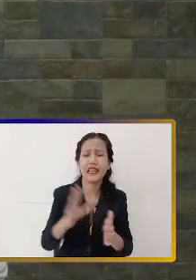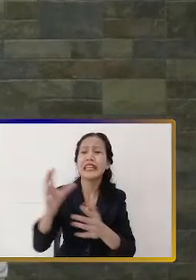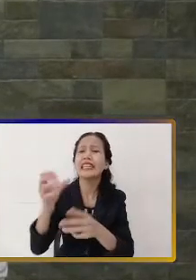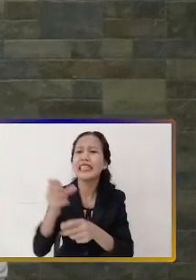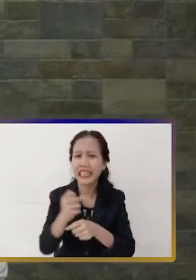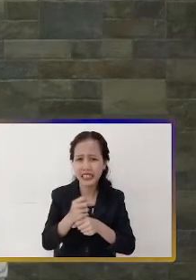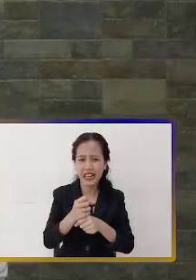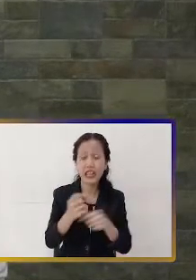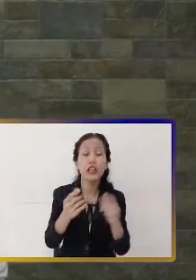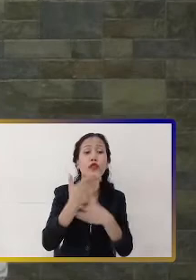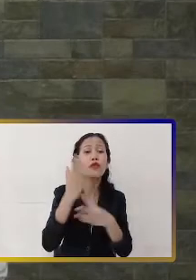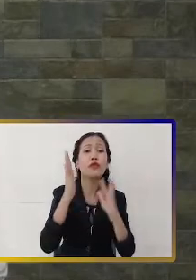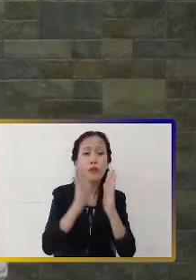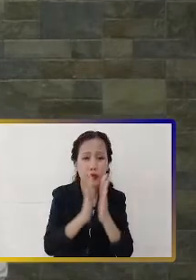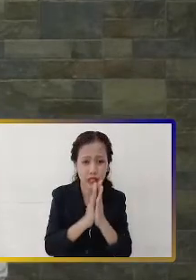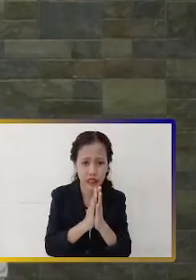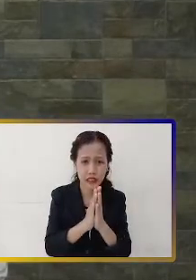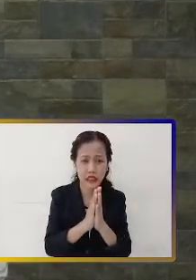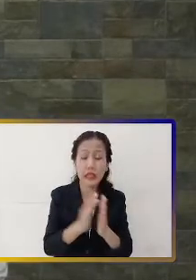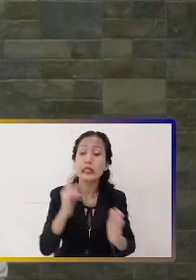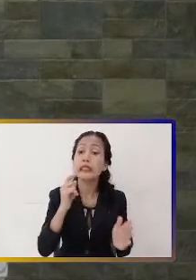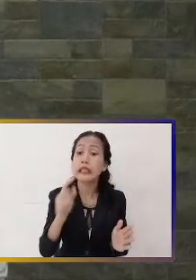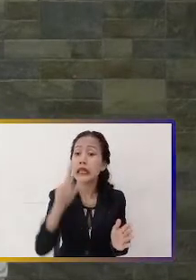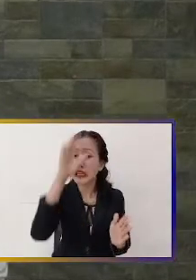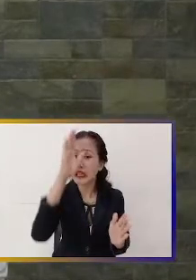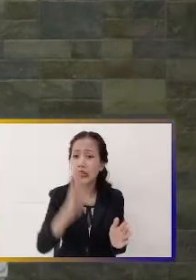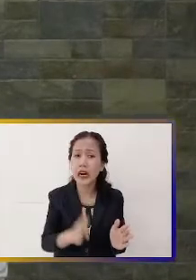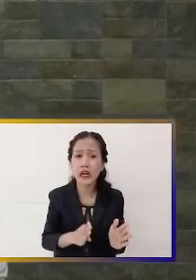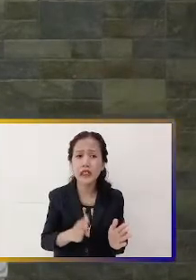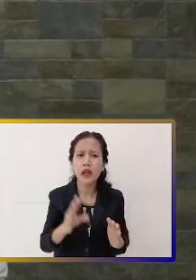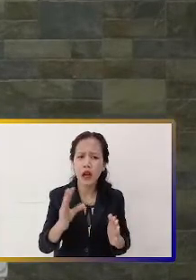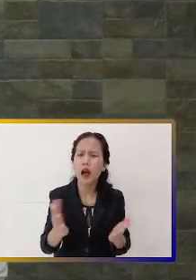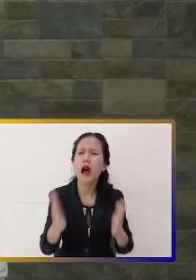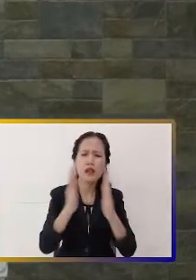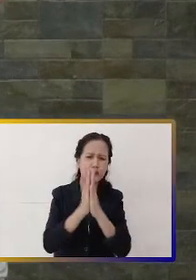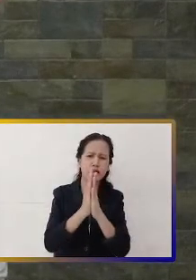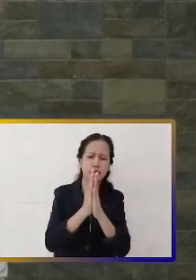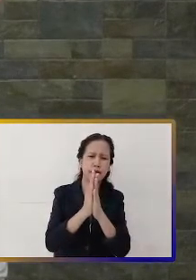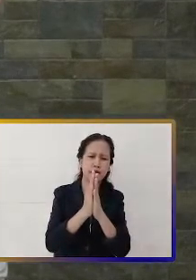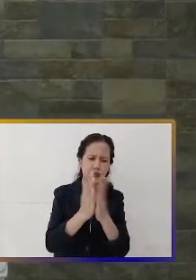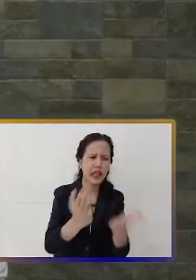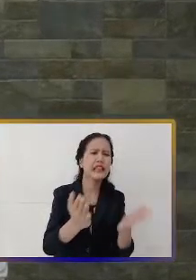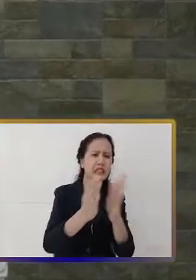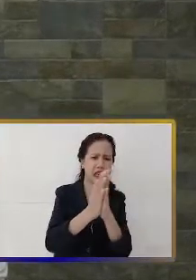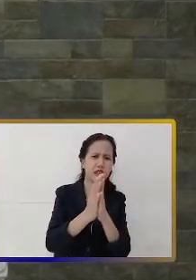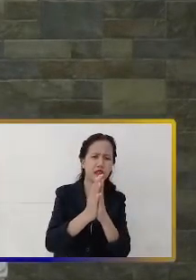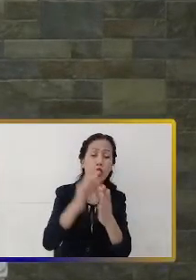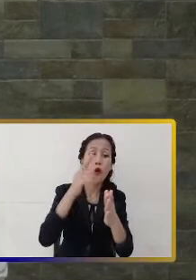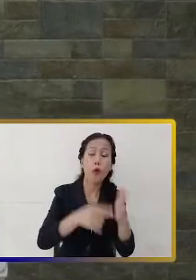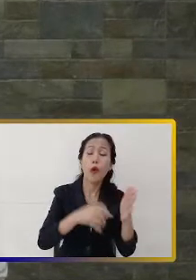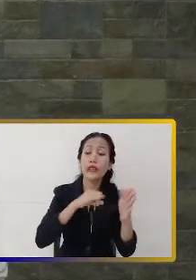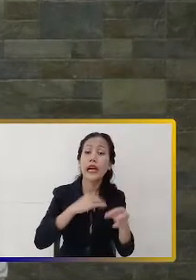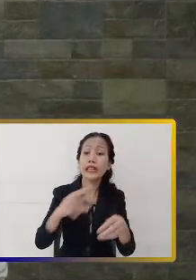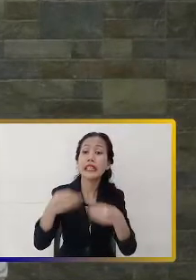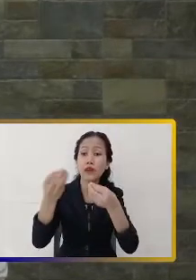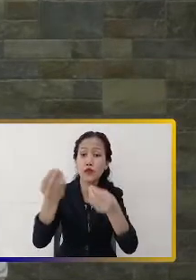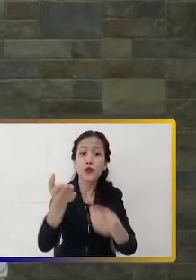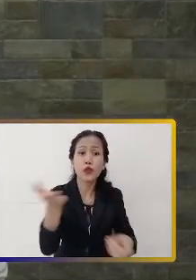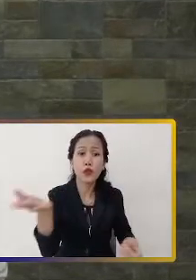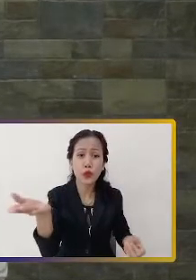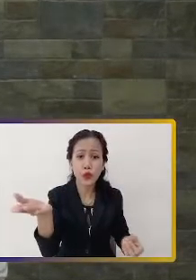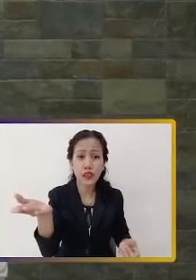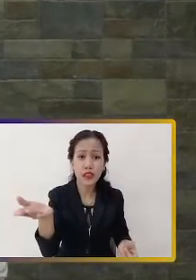ng Panginoon, ask what I shall give thee. Akalain mo kung ang nag... Do